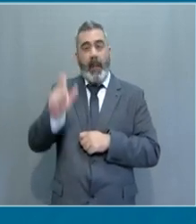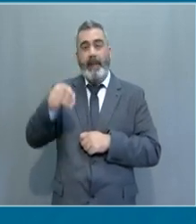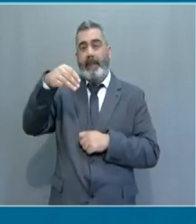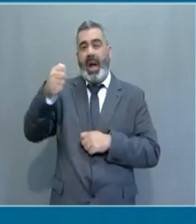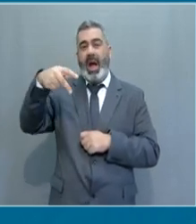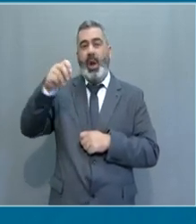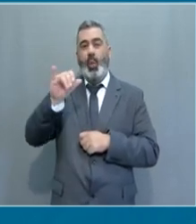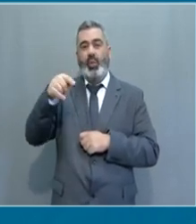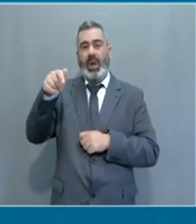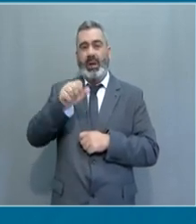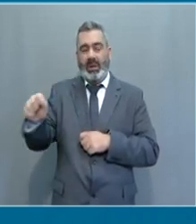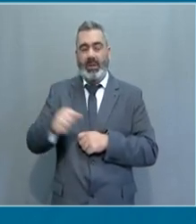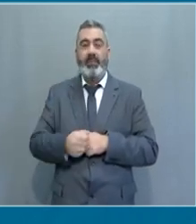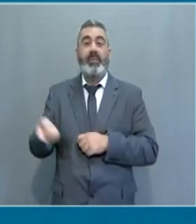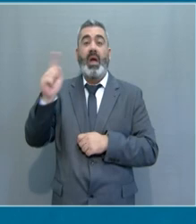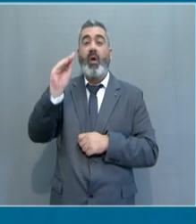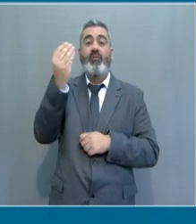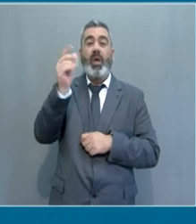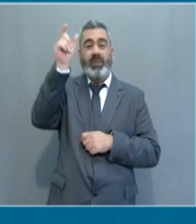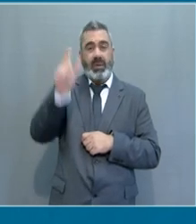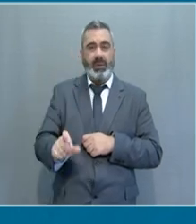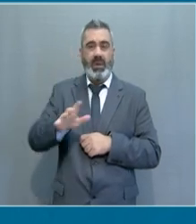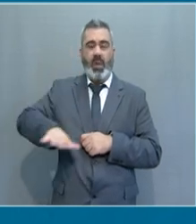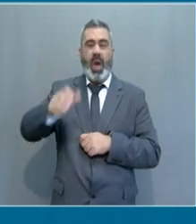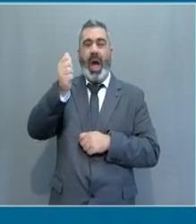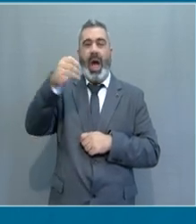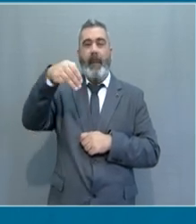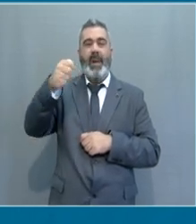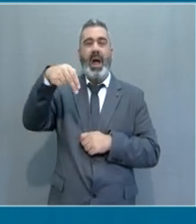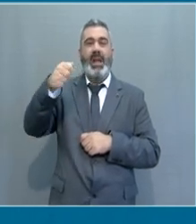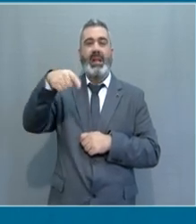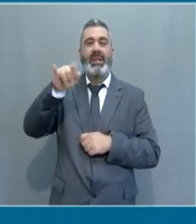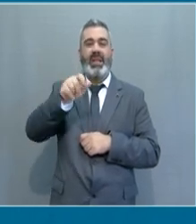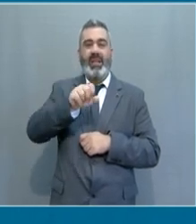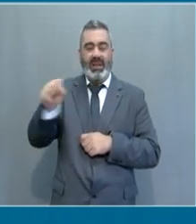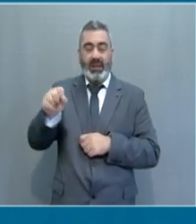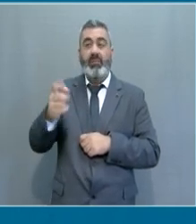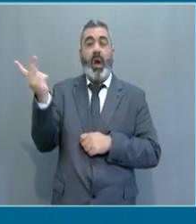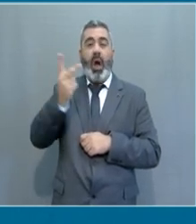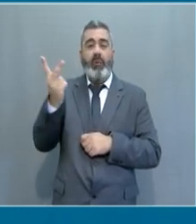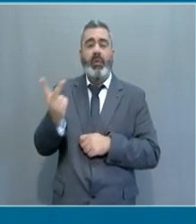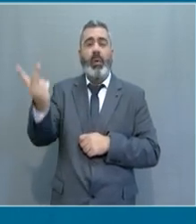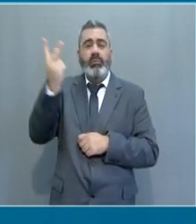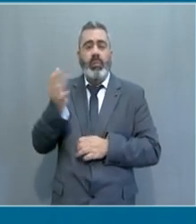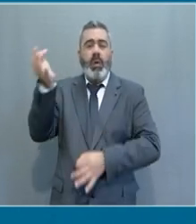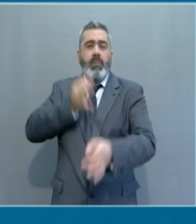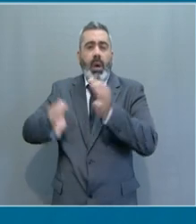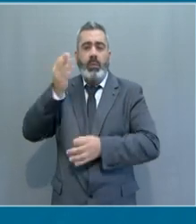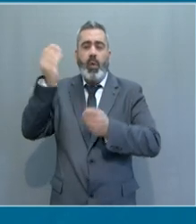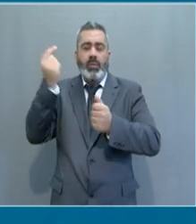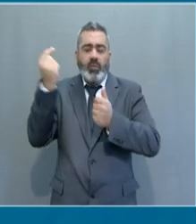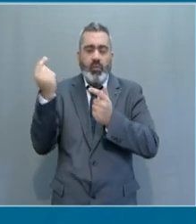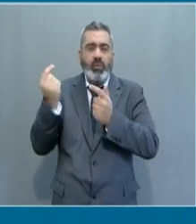και ο βουλευτής της περιοχής, ο κύριος Μανατίδης, οι οποίοι κάθισαν μαζί μας, μας είπαν τους προβληματισμούς μας,